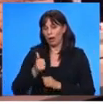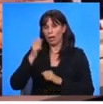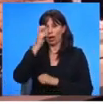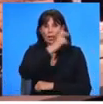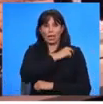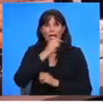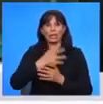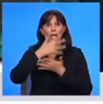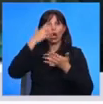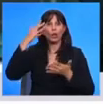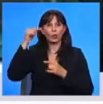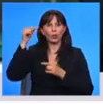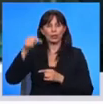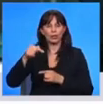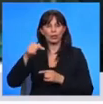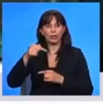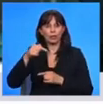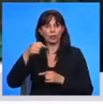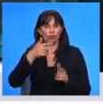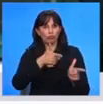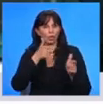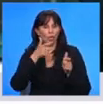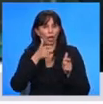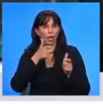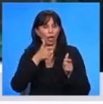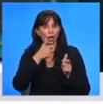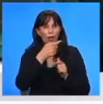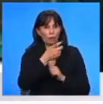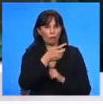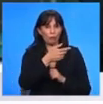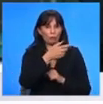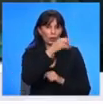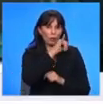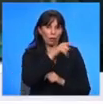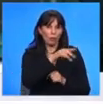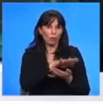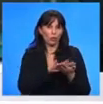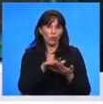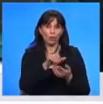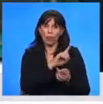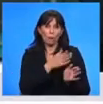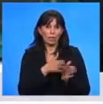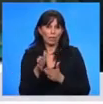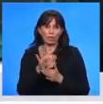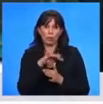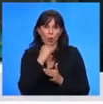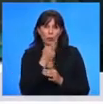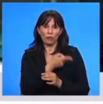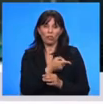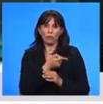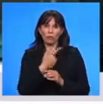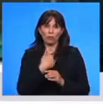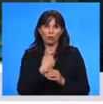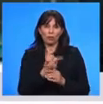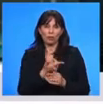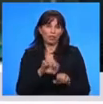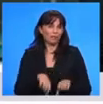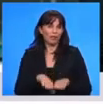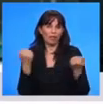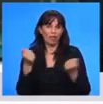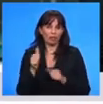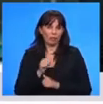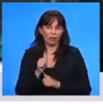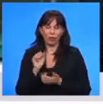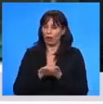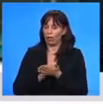הזה, או החייל שירה ביותם, שהוא לא קצין, הוא חייל פשוט, הם לא בסדר, הם לא טובים. אנחנו נפרק, ככה נפרק חלילה, את הצבא.